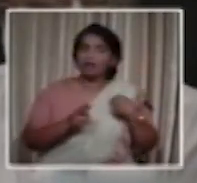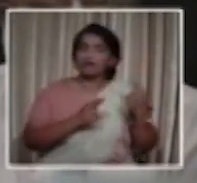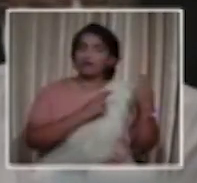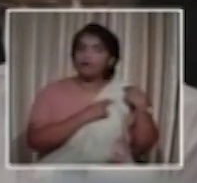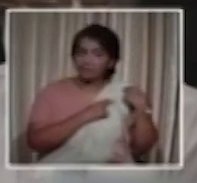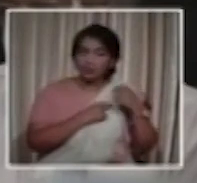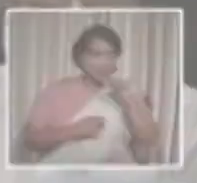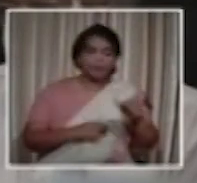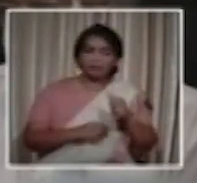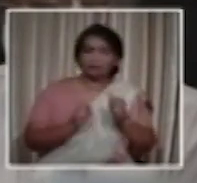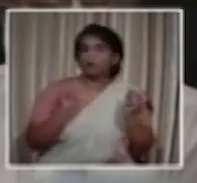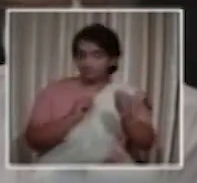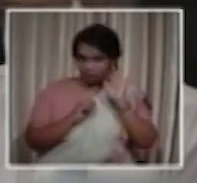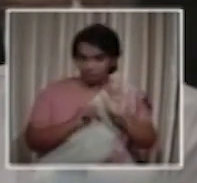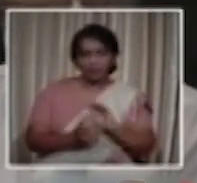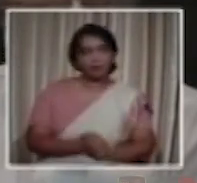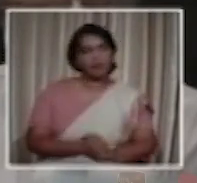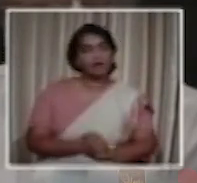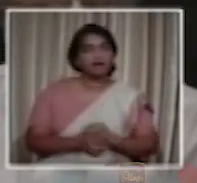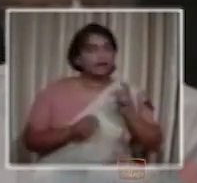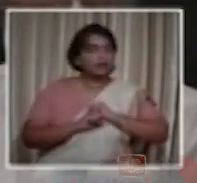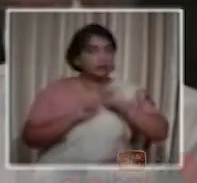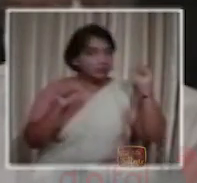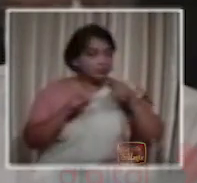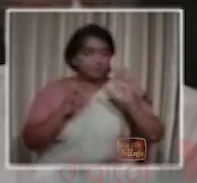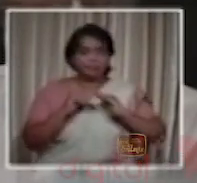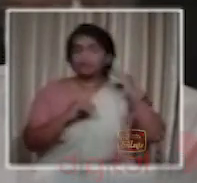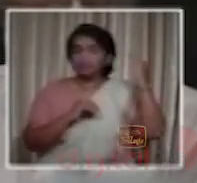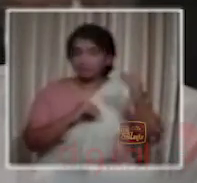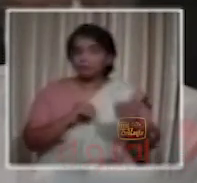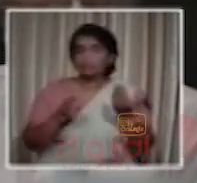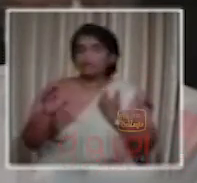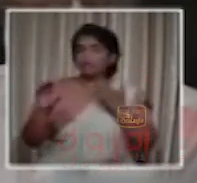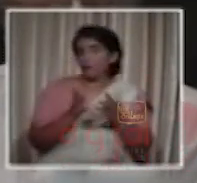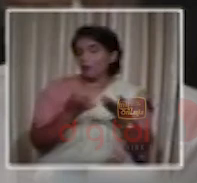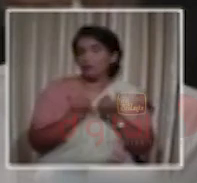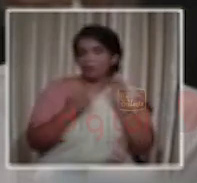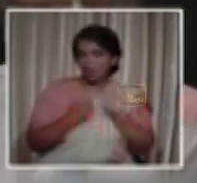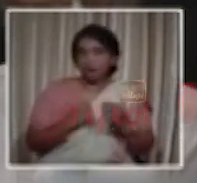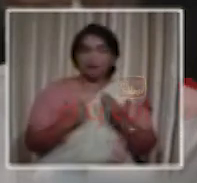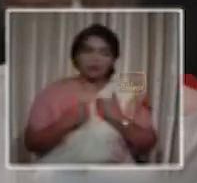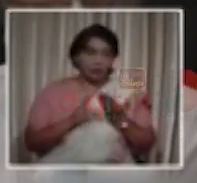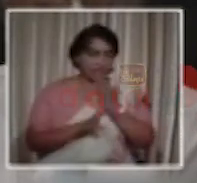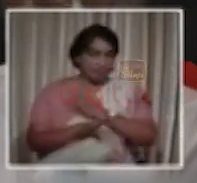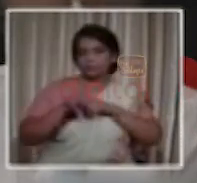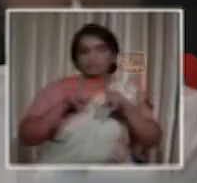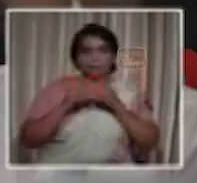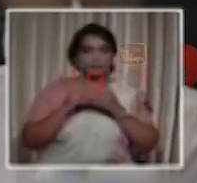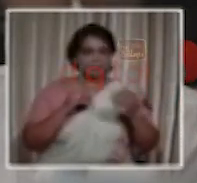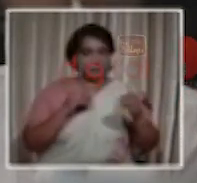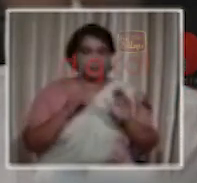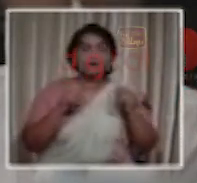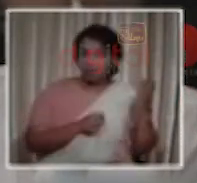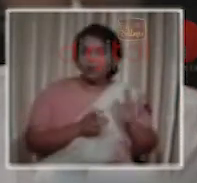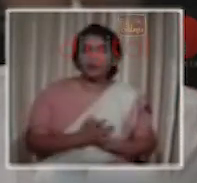ගැනීමේ ස්ථීර අඩිතාලමක් දැමීමයි. විරෝධතාවයට එහා ගිය මැදිහත් වීමක් ඊට අවශ්‍ය බව මා කලින් සිහිපත් කළේ නිසයි. අර